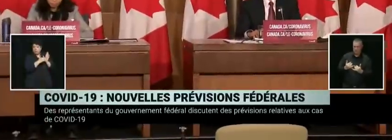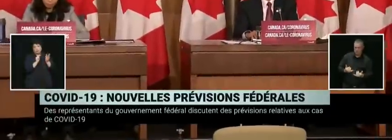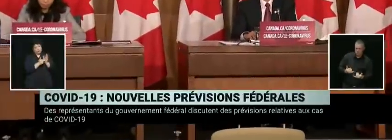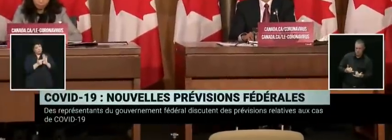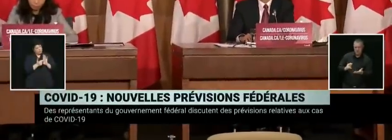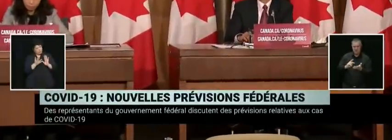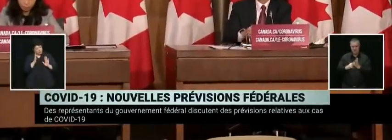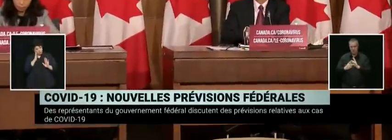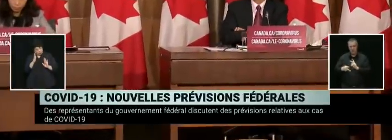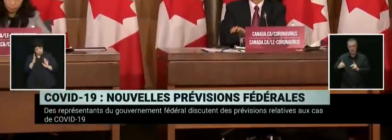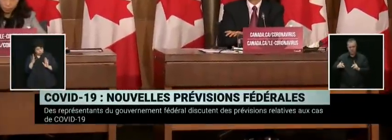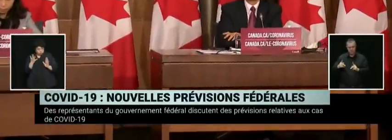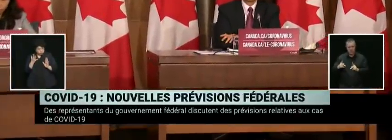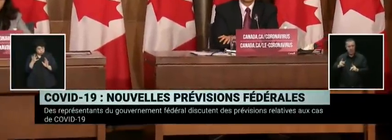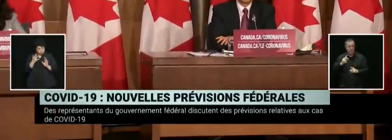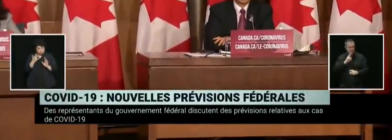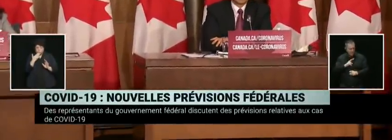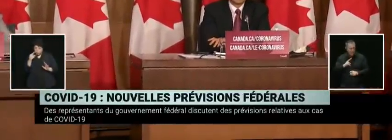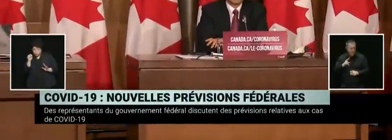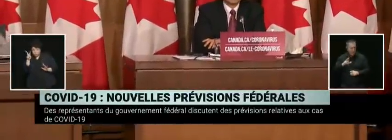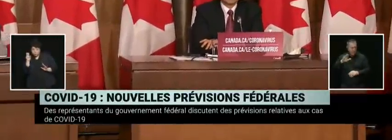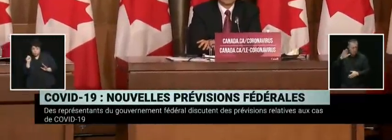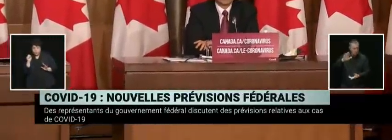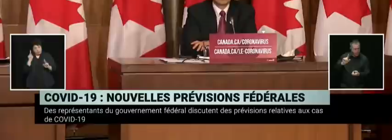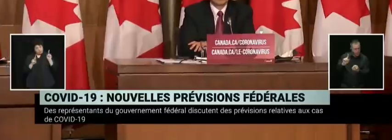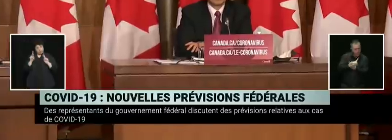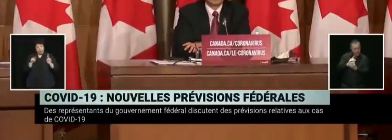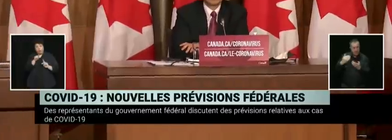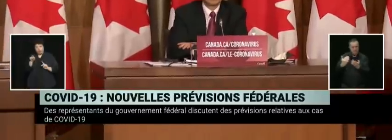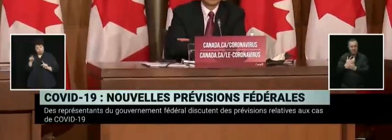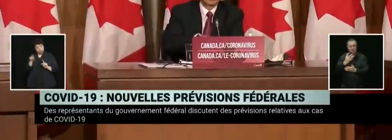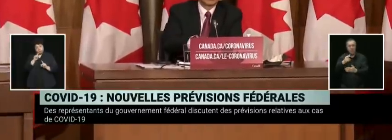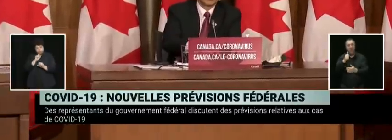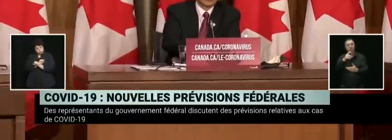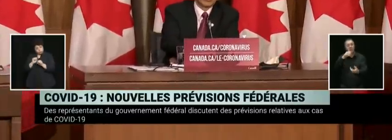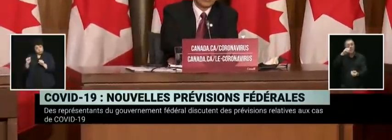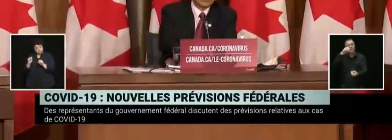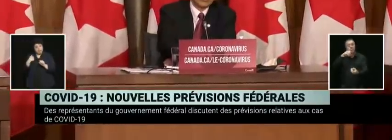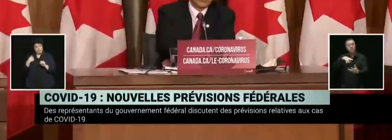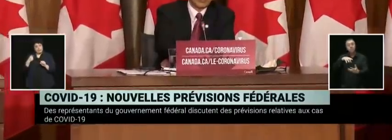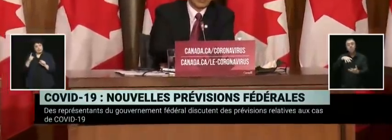leurs contacts, vu que les projections sont moins pires que prévues, là, au final? Merci.